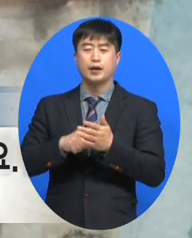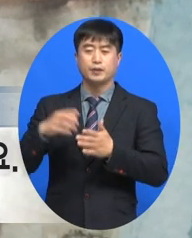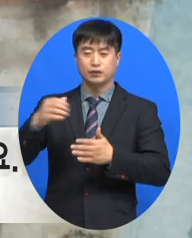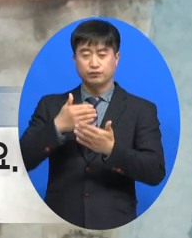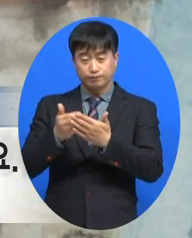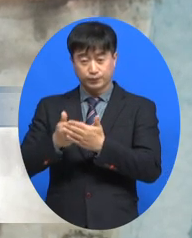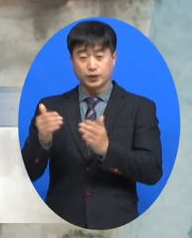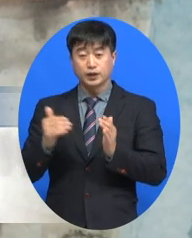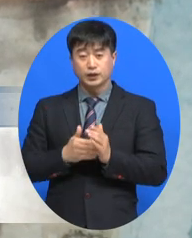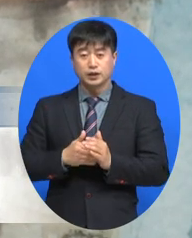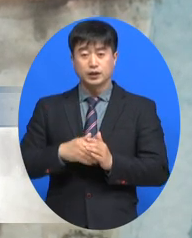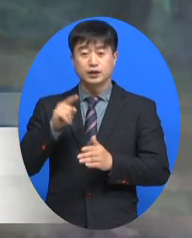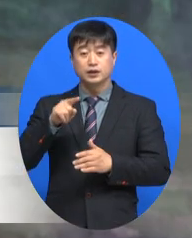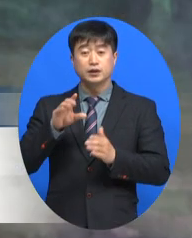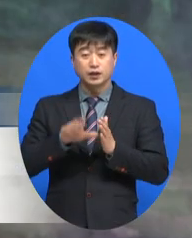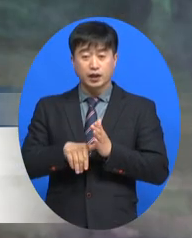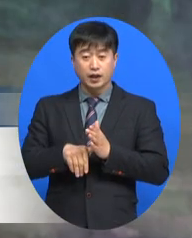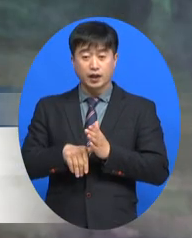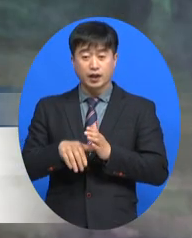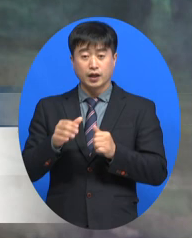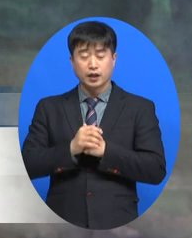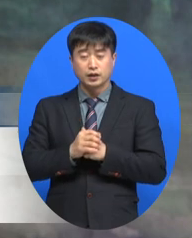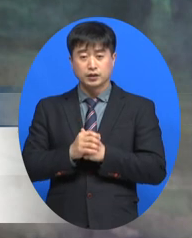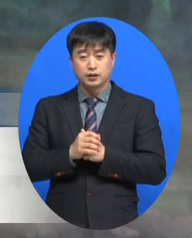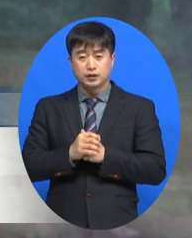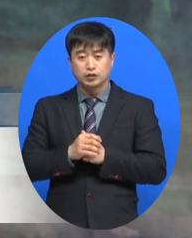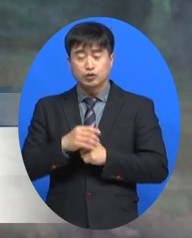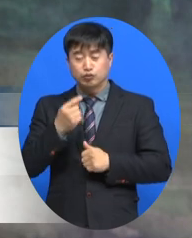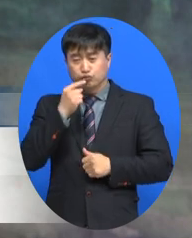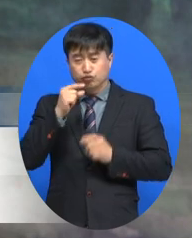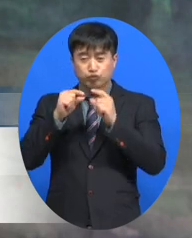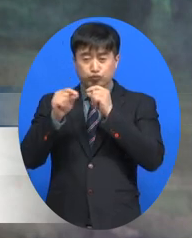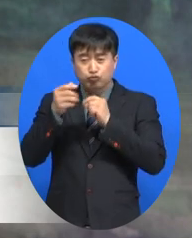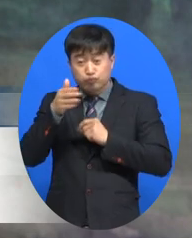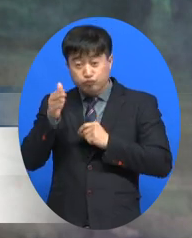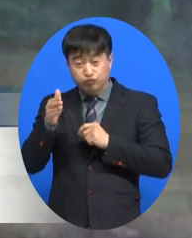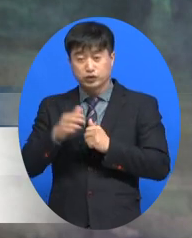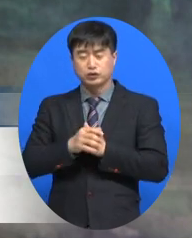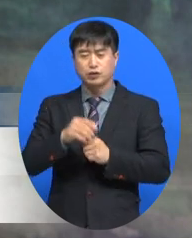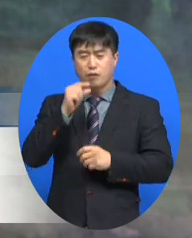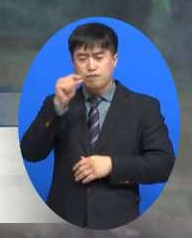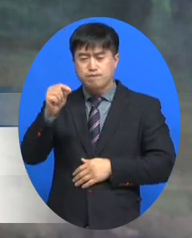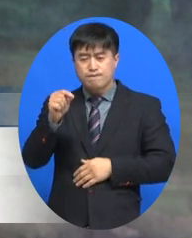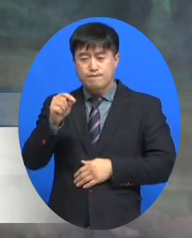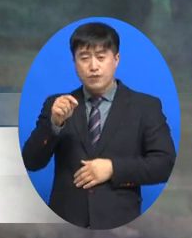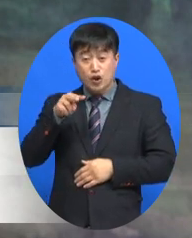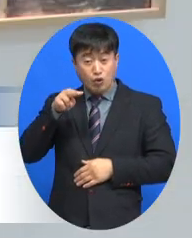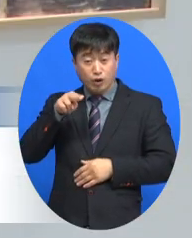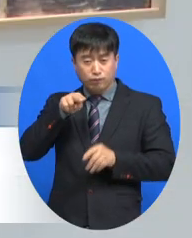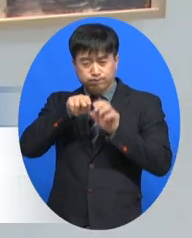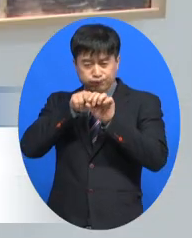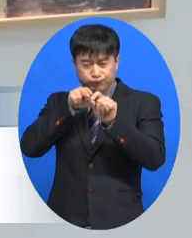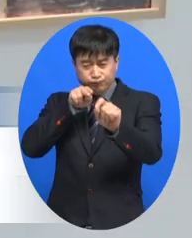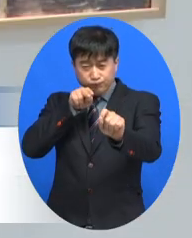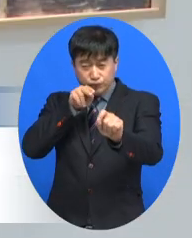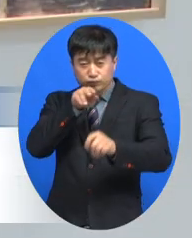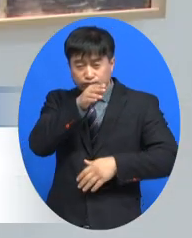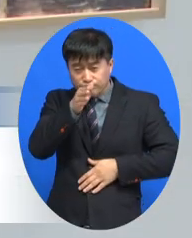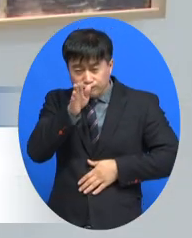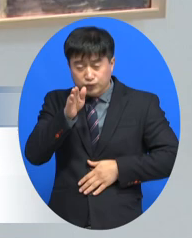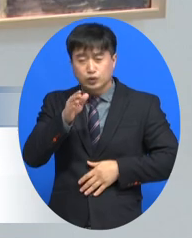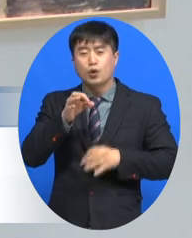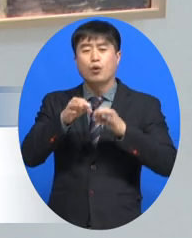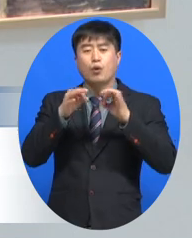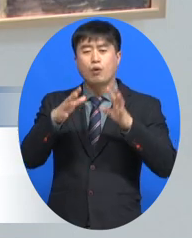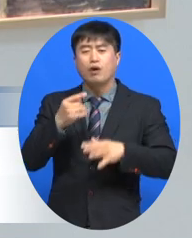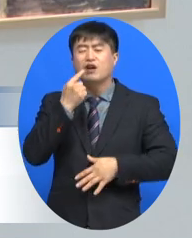때문에 그러게 됐어요. 그때 이게 붓을 오래 물고 있으니까 그 젓가락에 이은 붓을 묻느라고 작품